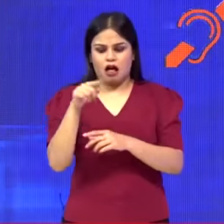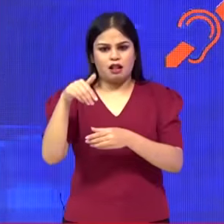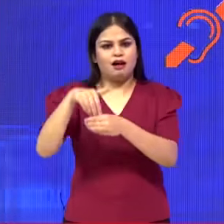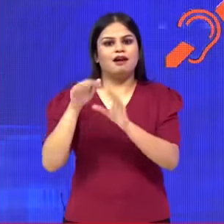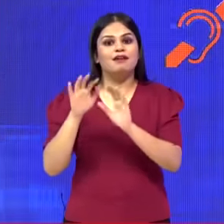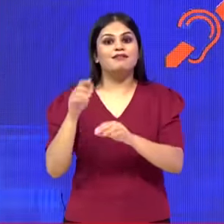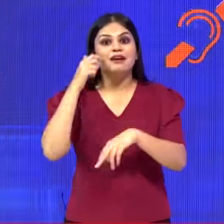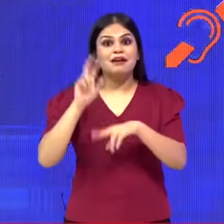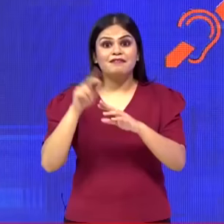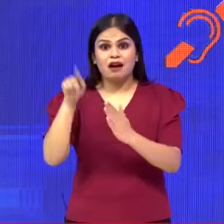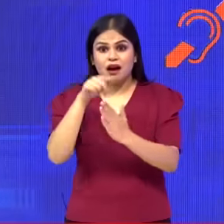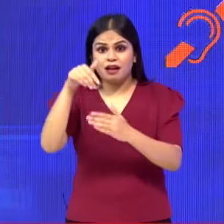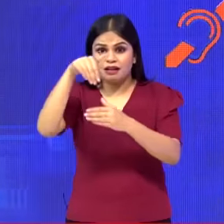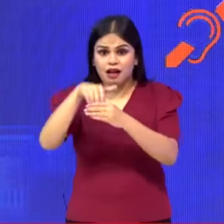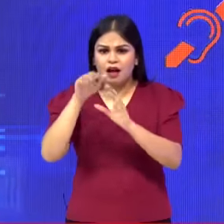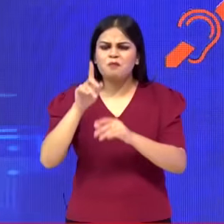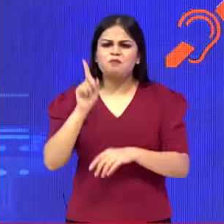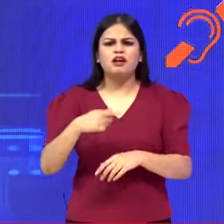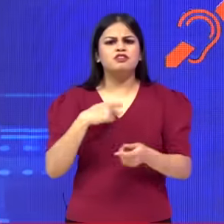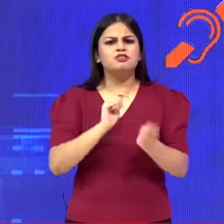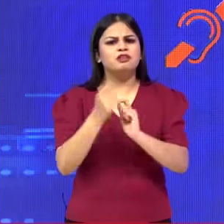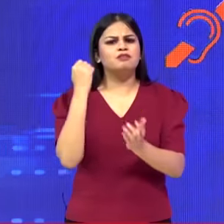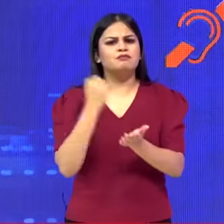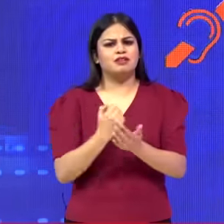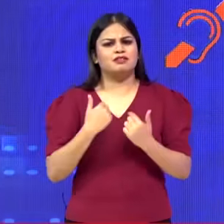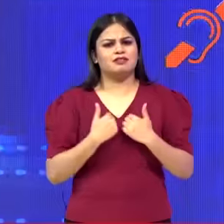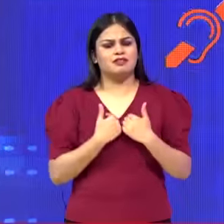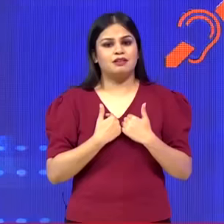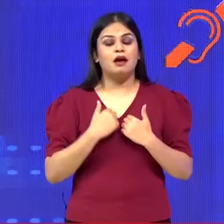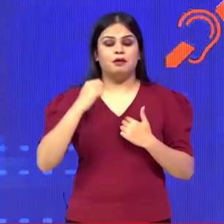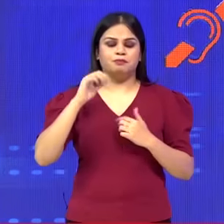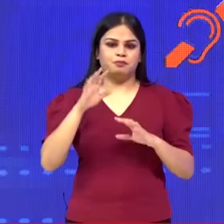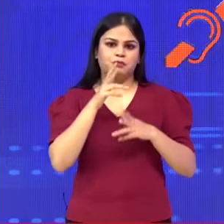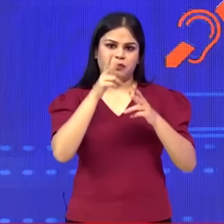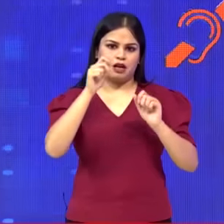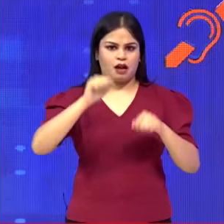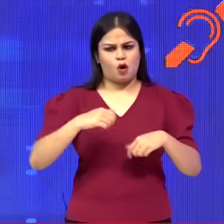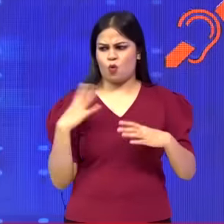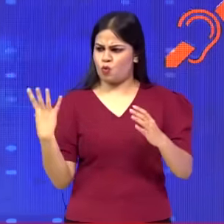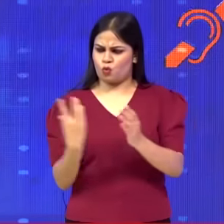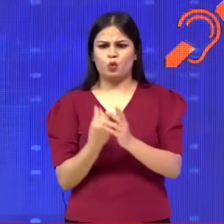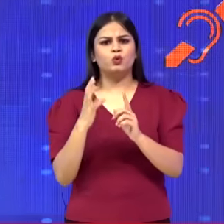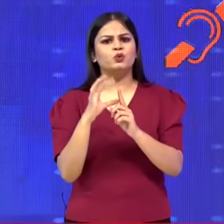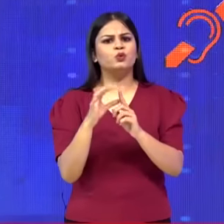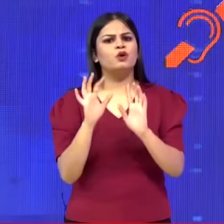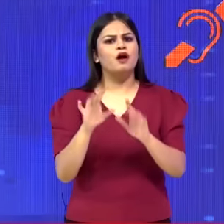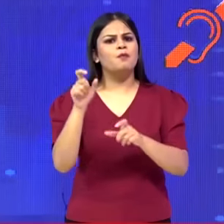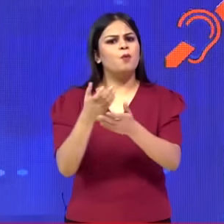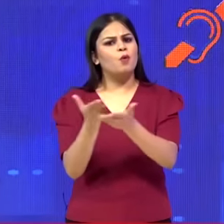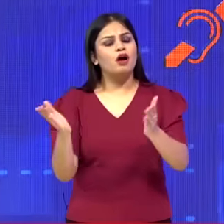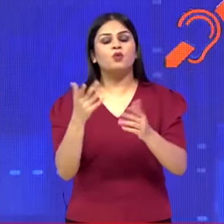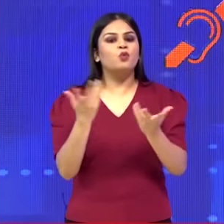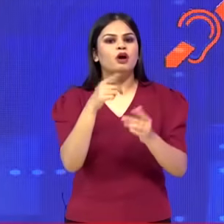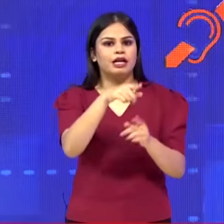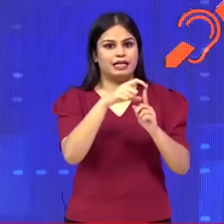तो उन्हें चेंज करना बहुत ज़रूरी होता है। एंड यस, मैं ही नहीं, हम सब करते हैं, क्योंकि वो जो डायरेक्टर